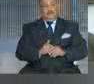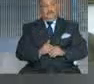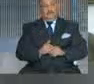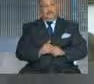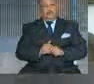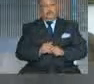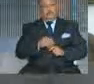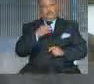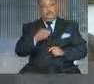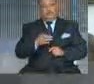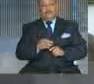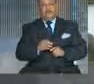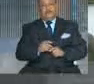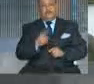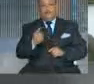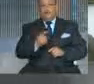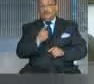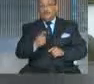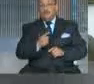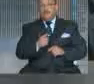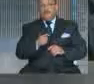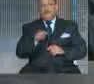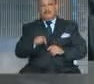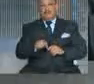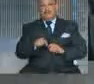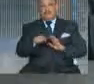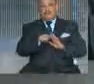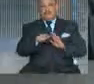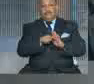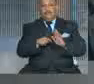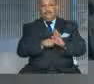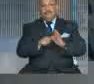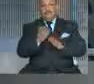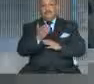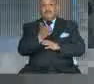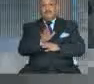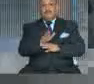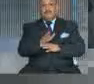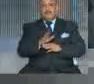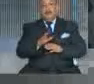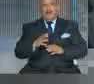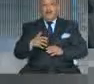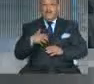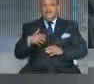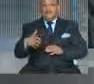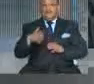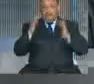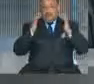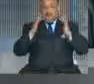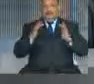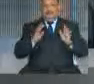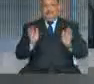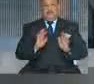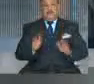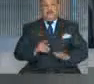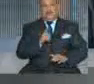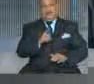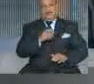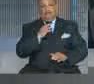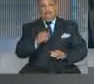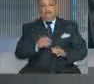الدستورية معناها فما تكريس للبعد الجهوي. كيفاش نطوروا العمل المسرحي؟ و90% من